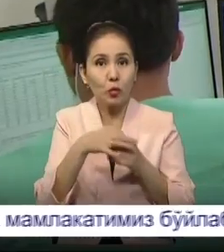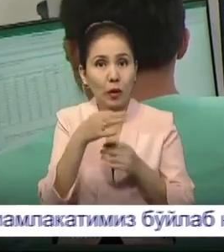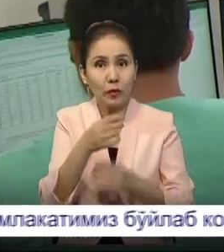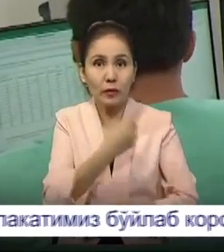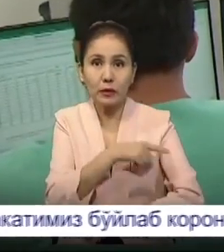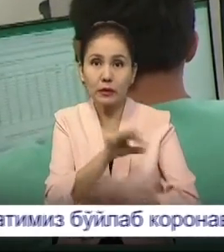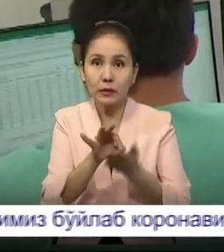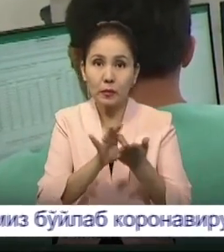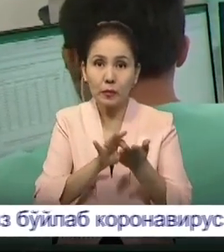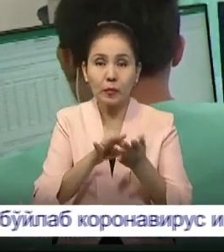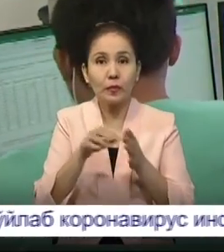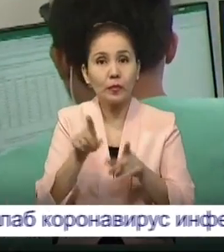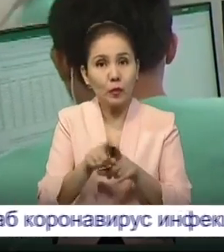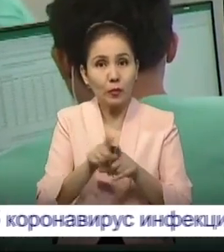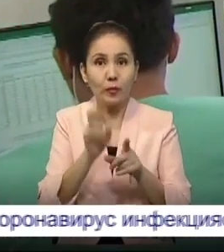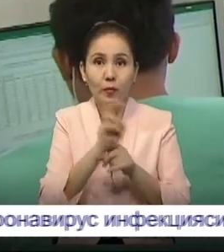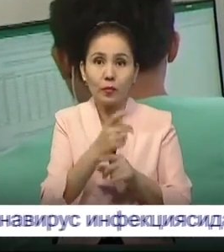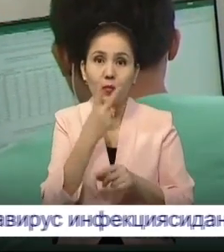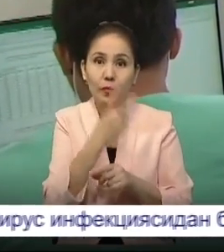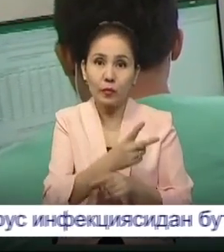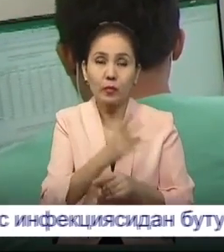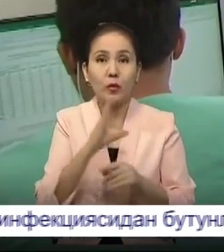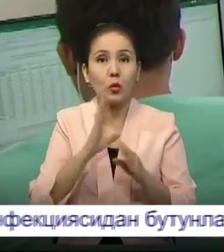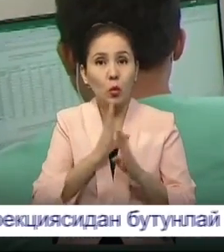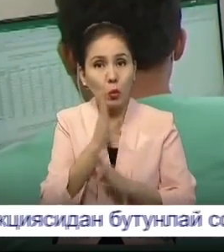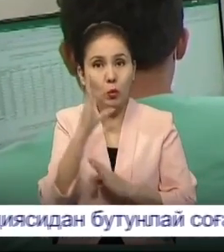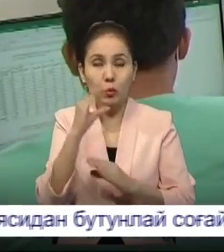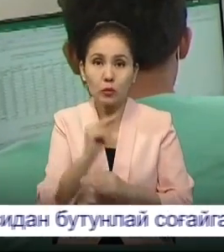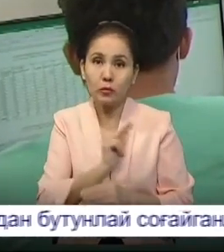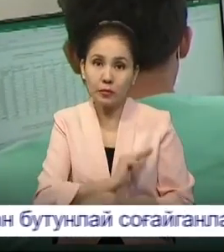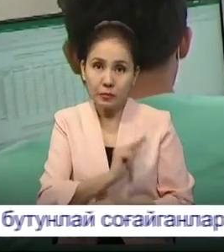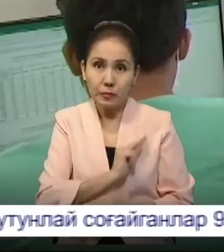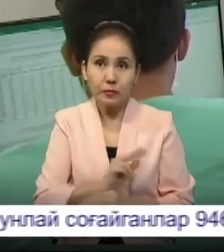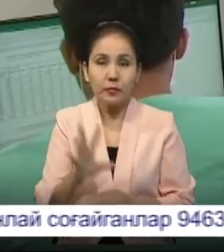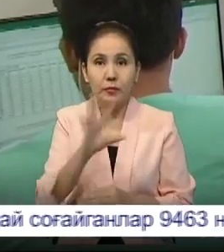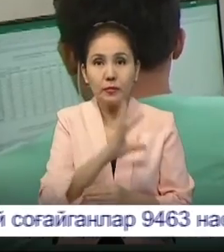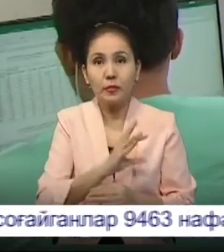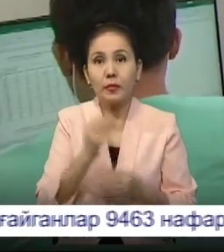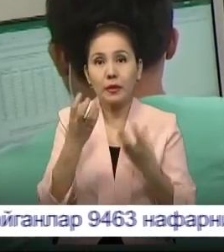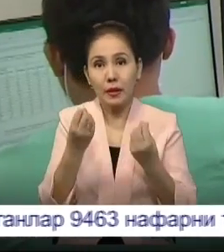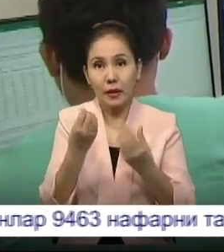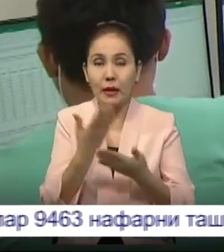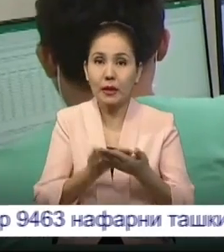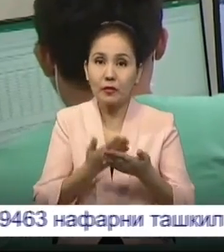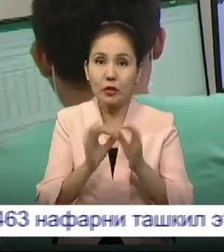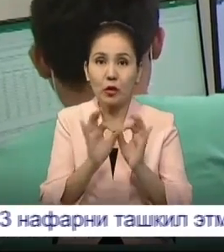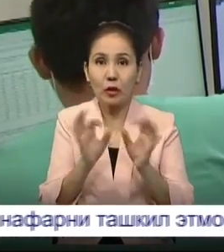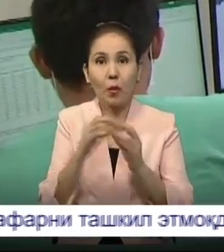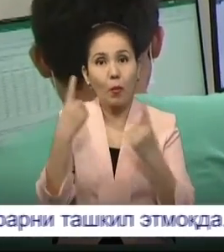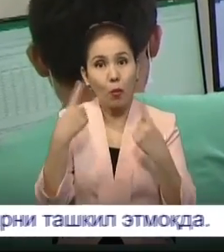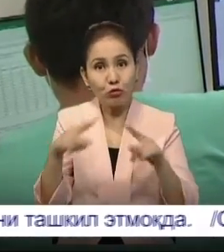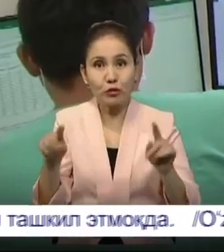tibbiy yordam stansiyasida ham bo'ldik. Kunni tun tinim bilmay ishlashyapti va navbatdagi tafsilotlar bilan biz boshqa